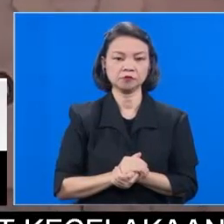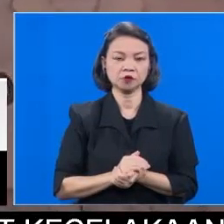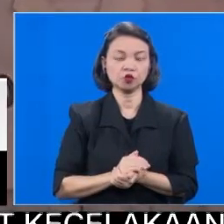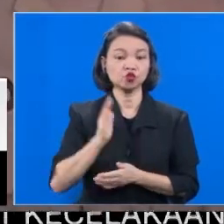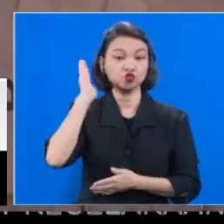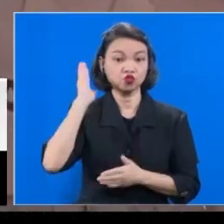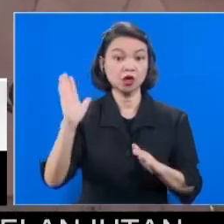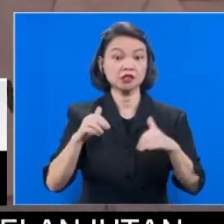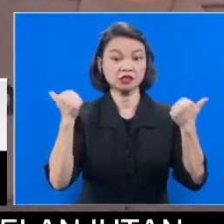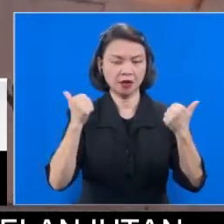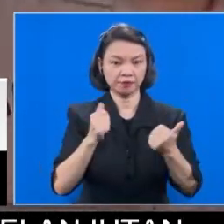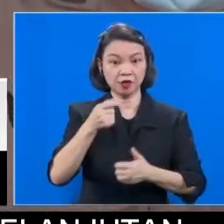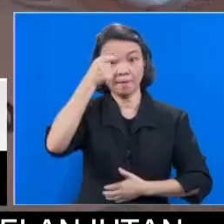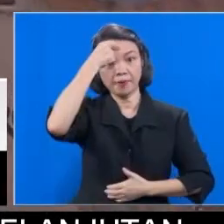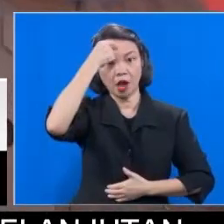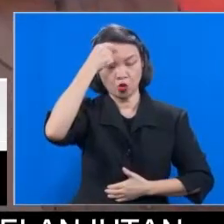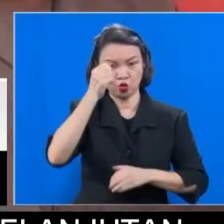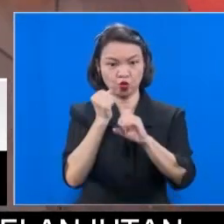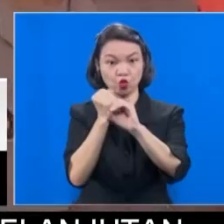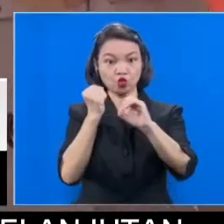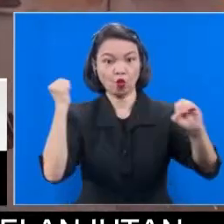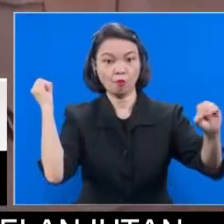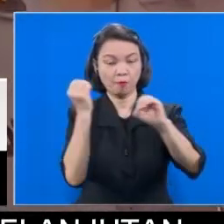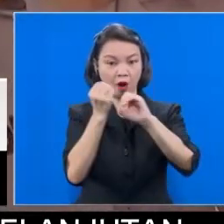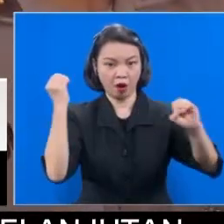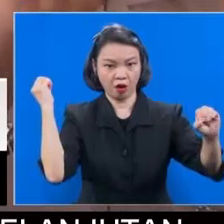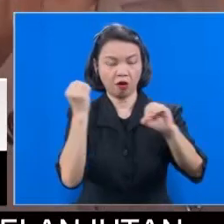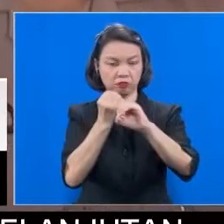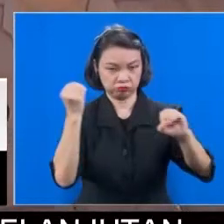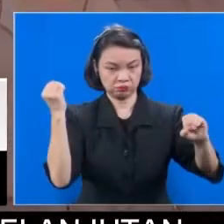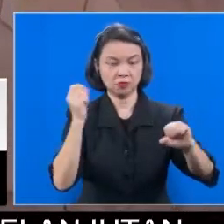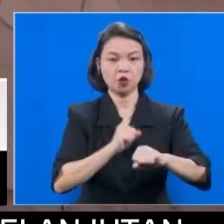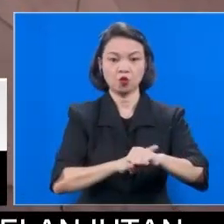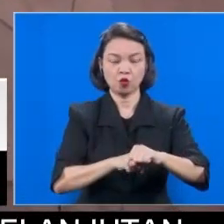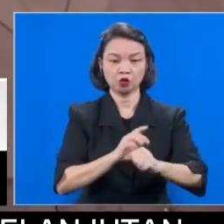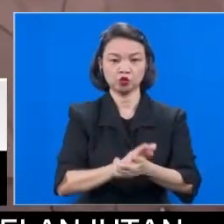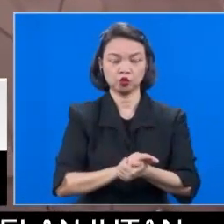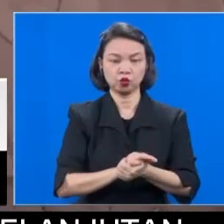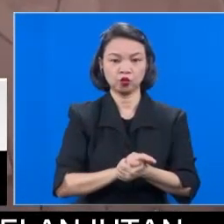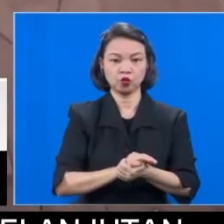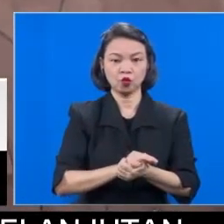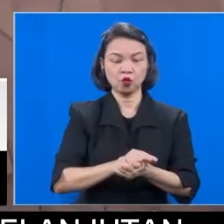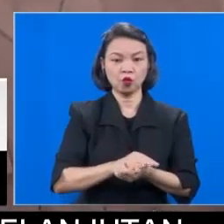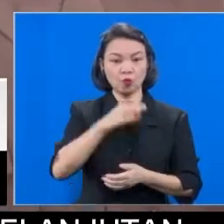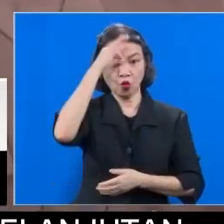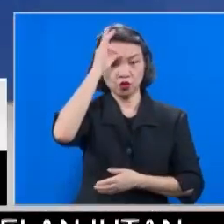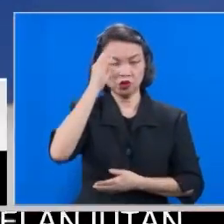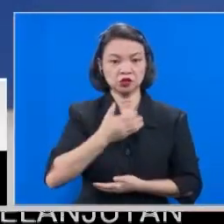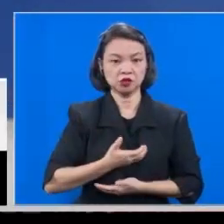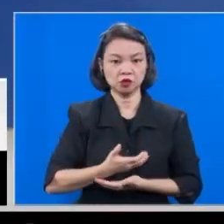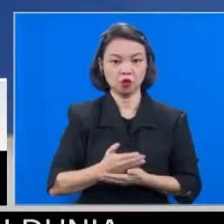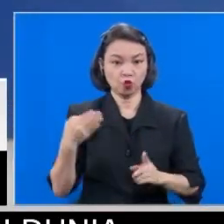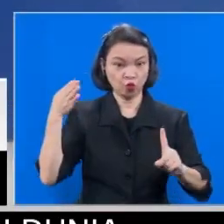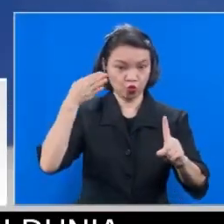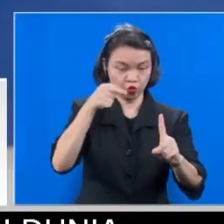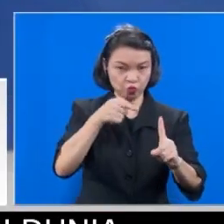emergen udah pada saat pelaku itu mengejar ah Habislah Sudah dengan obat-obat